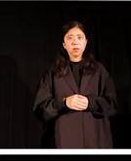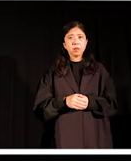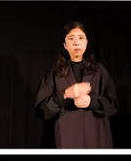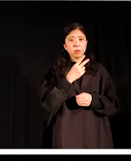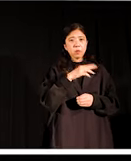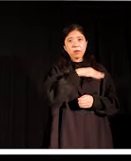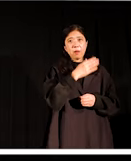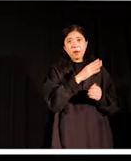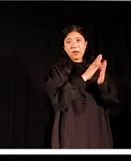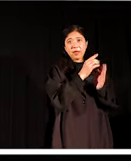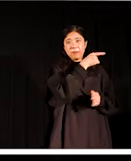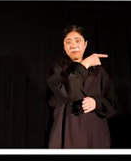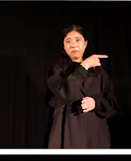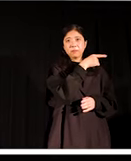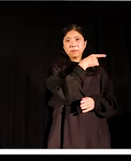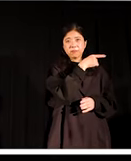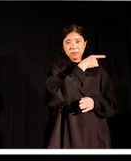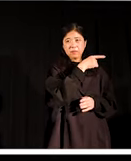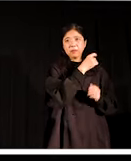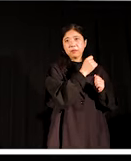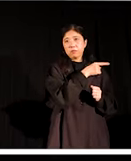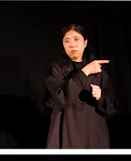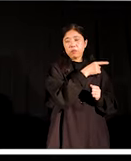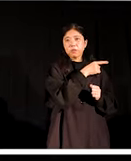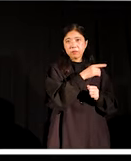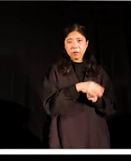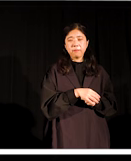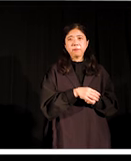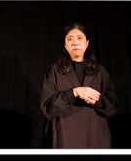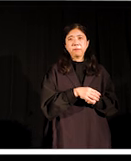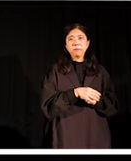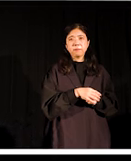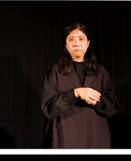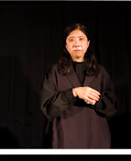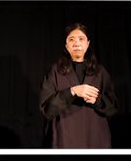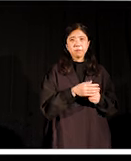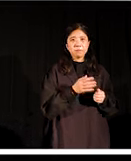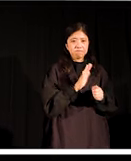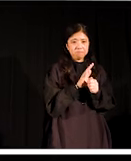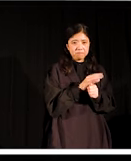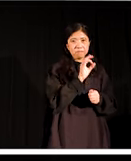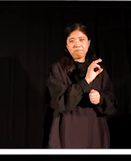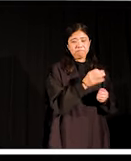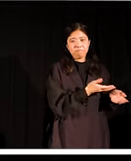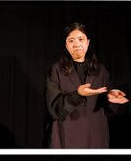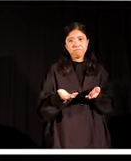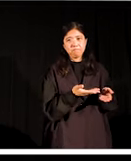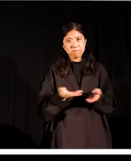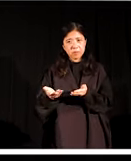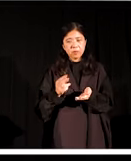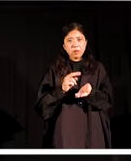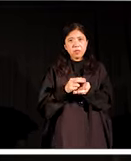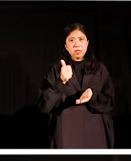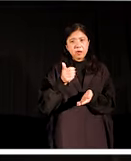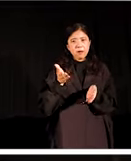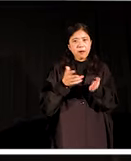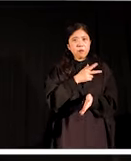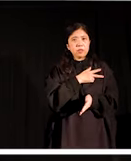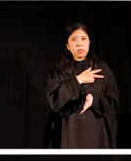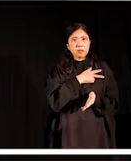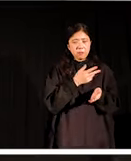富山県にあのいますのであの救援物資を搬送することあとはあの医師ですとか看護師をあの派遣し